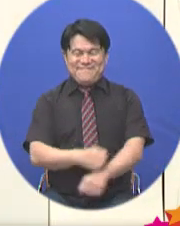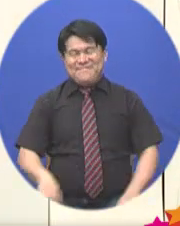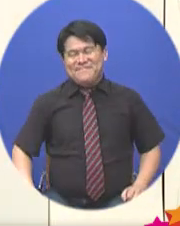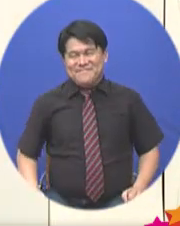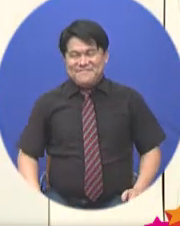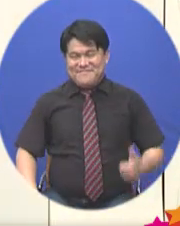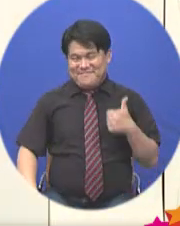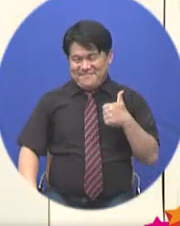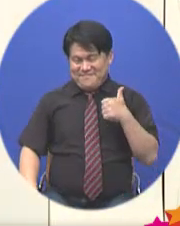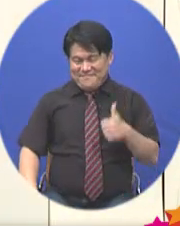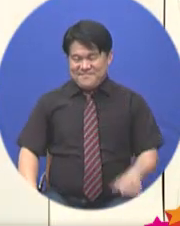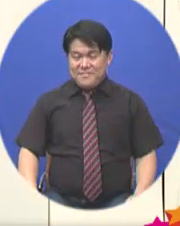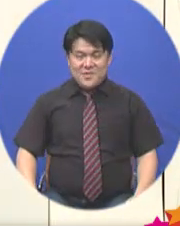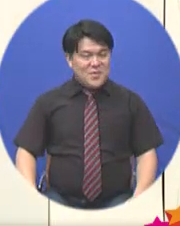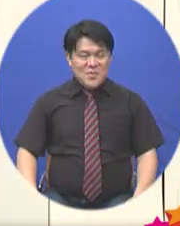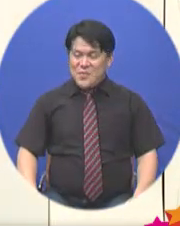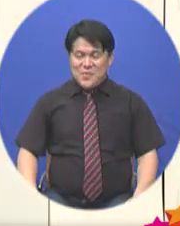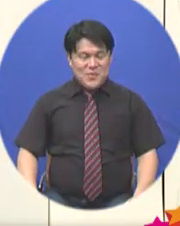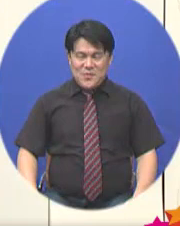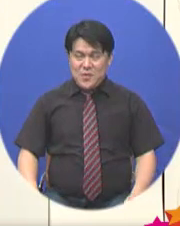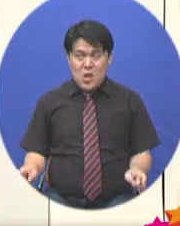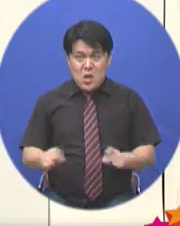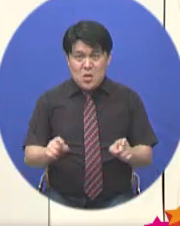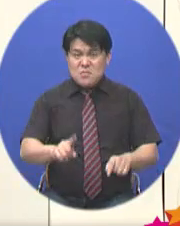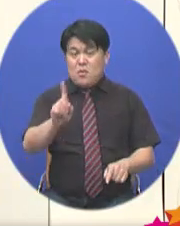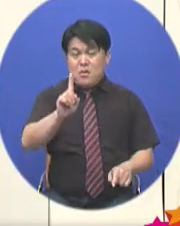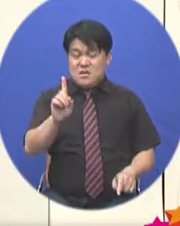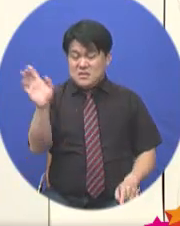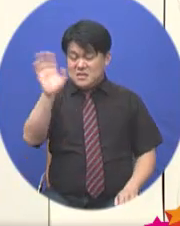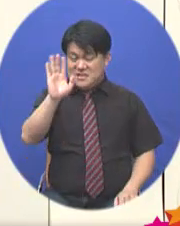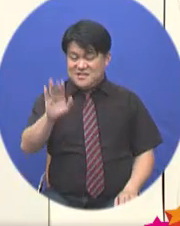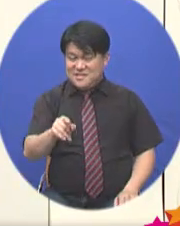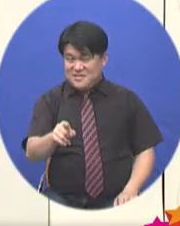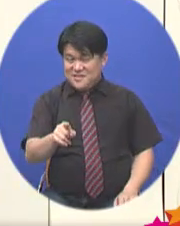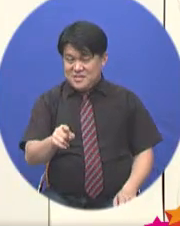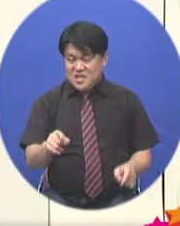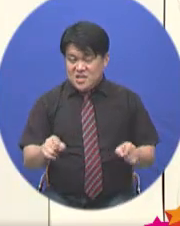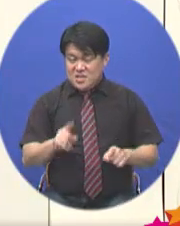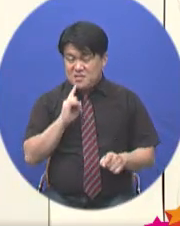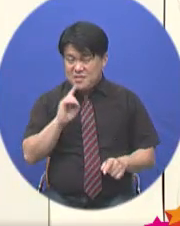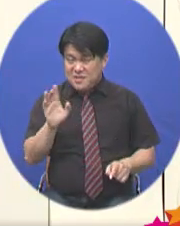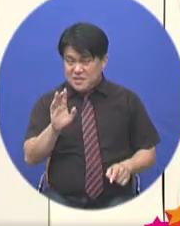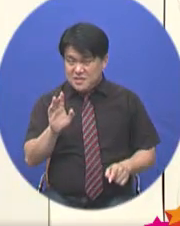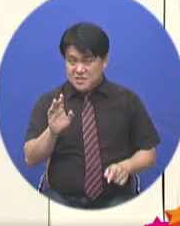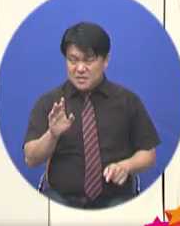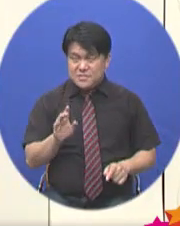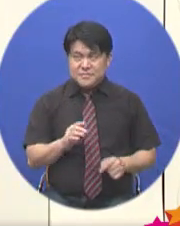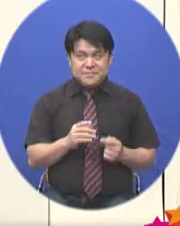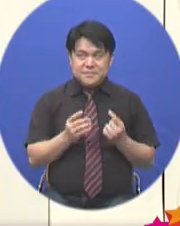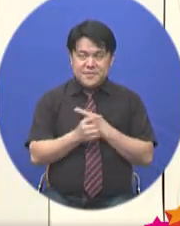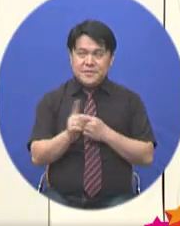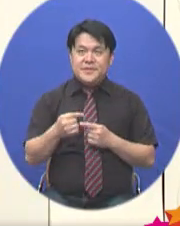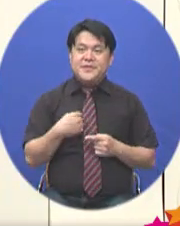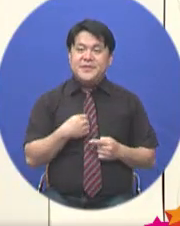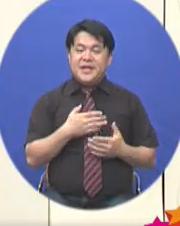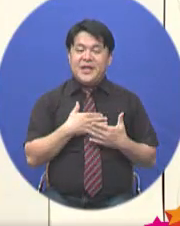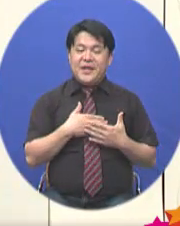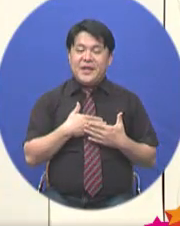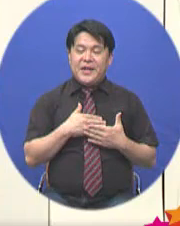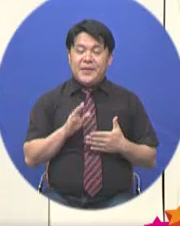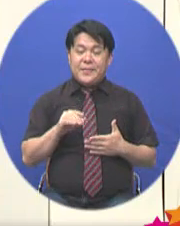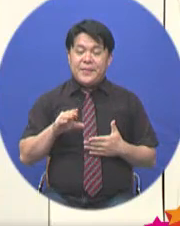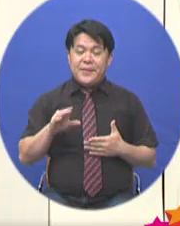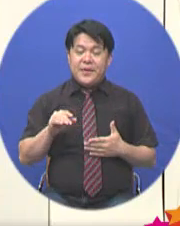하셨습니다. 네. 이야. 어디가 떨리는지 모르겠습니다. 이 떨려요가 안 떨려요. 네, 그 네.